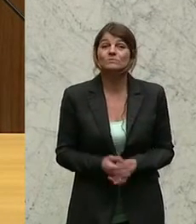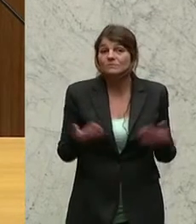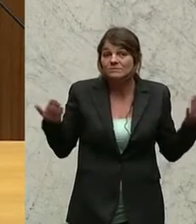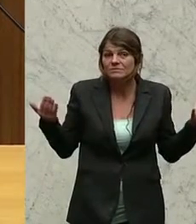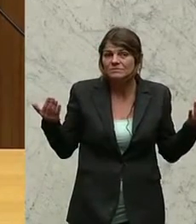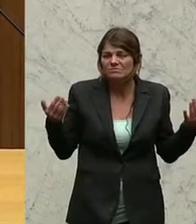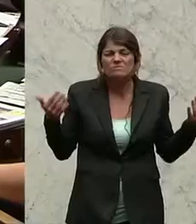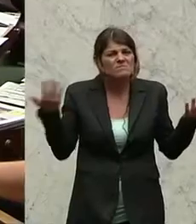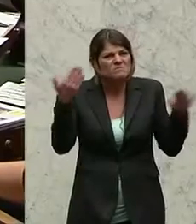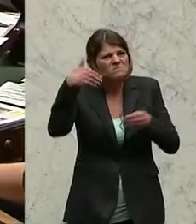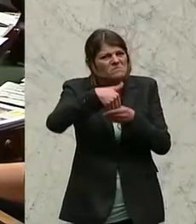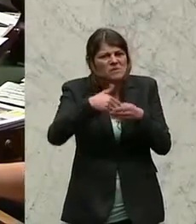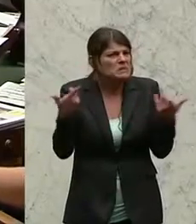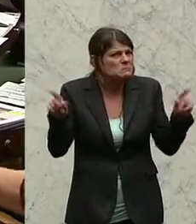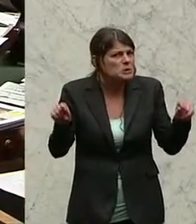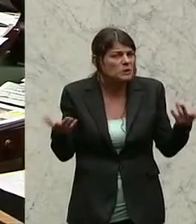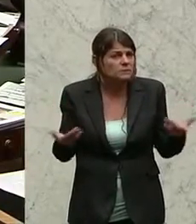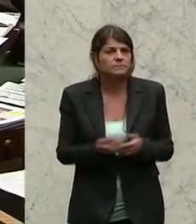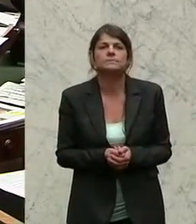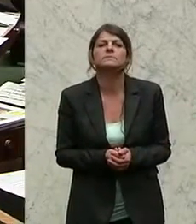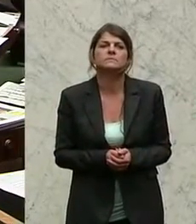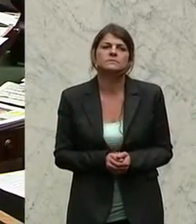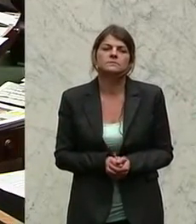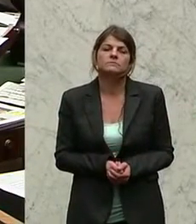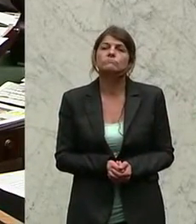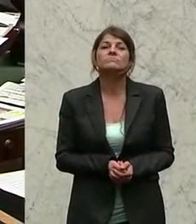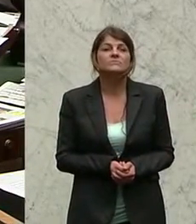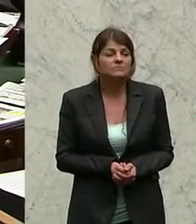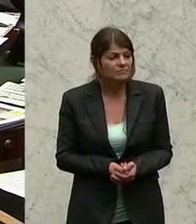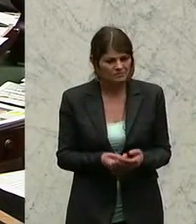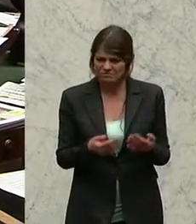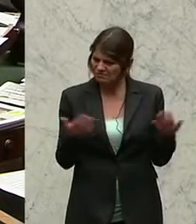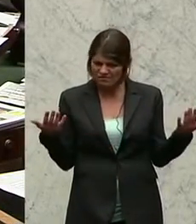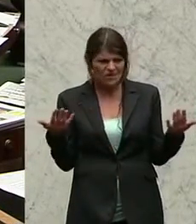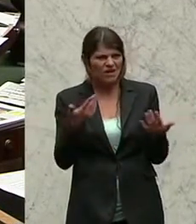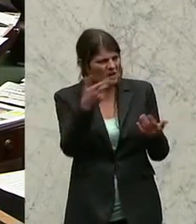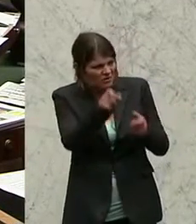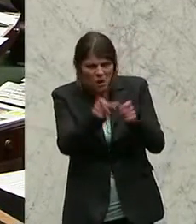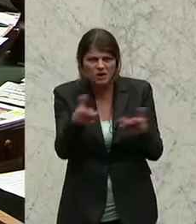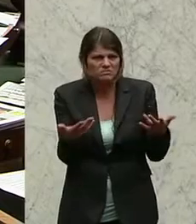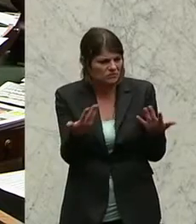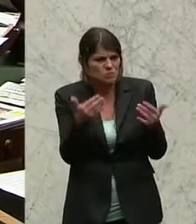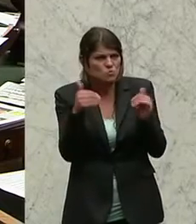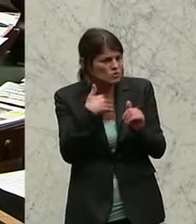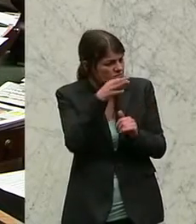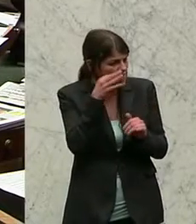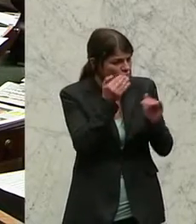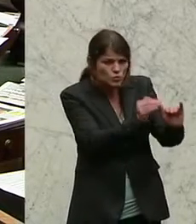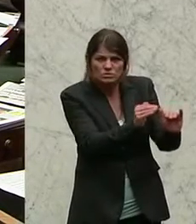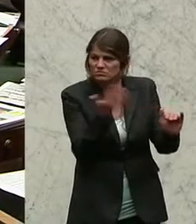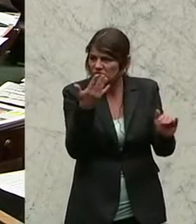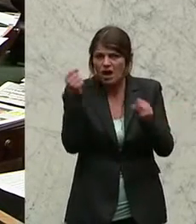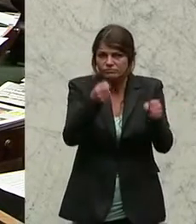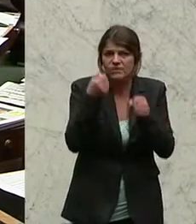aber wovon sprechen wir hier eigentlich? Von wem oder vor wem müssen wir diese Frauen